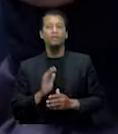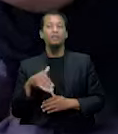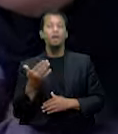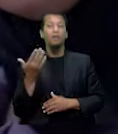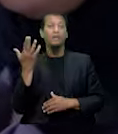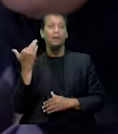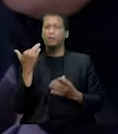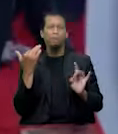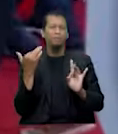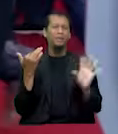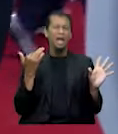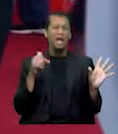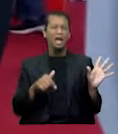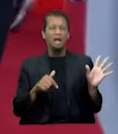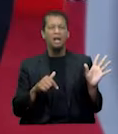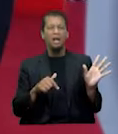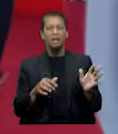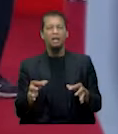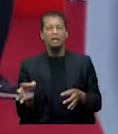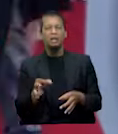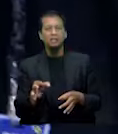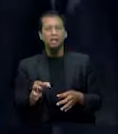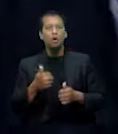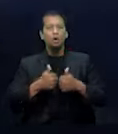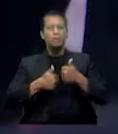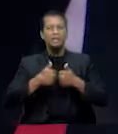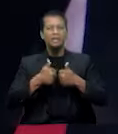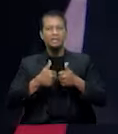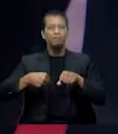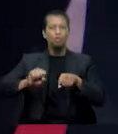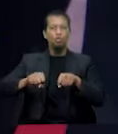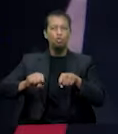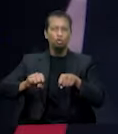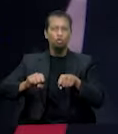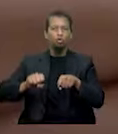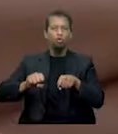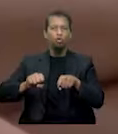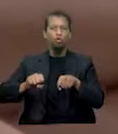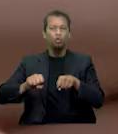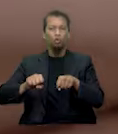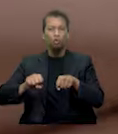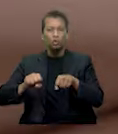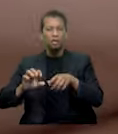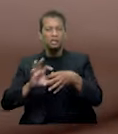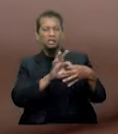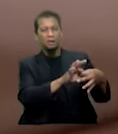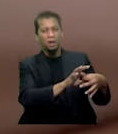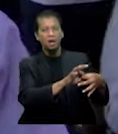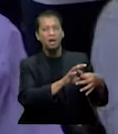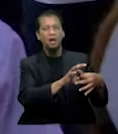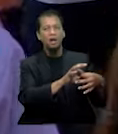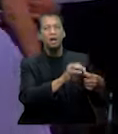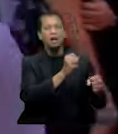ini berdekatan dengan penyelenggaraan kompetisi e-motorsport Brixton Rival Race to the Top hasil kerjasama Brixton dengan Forza Motor